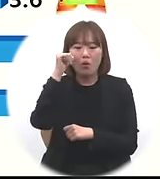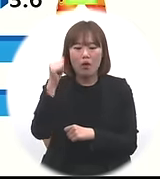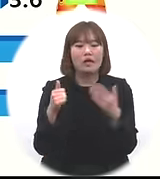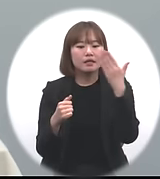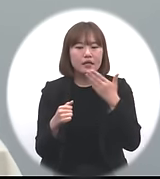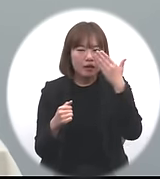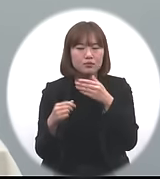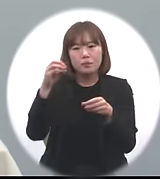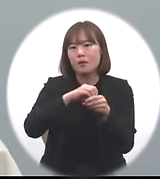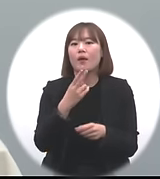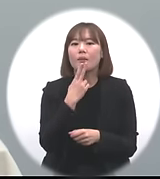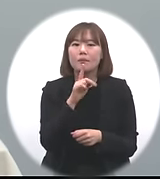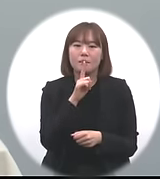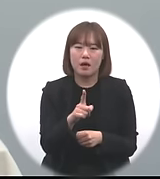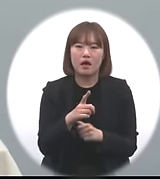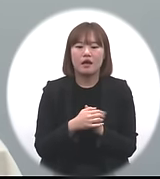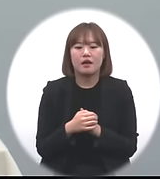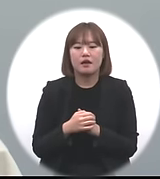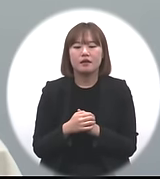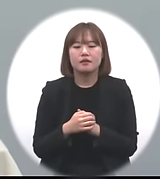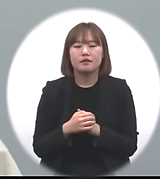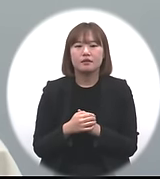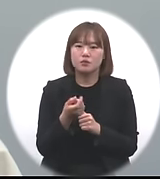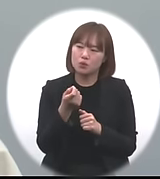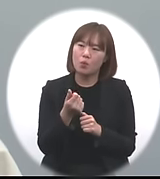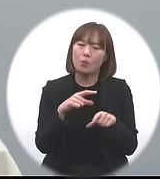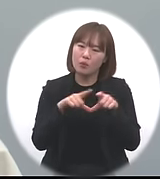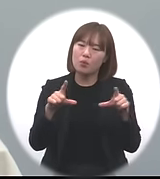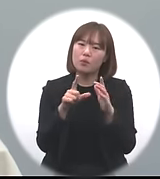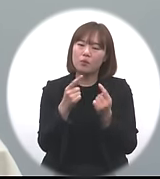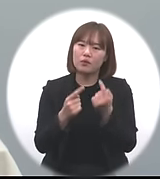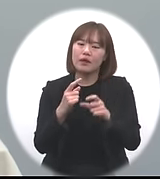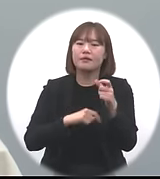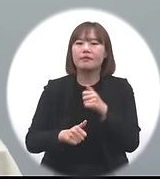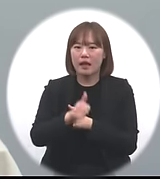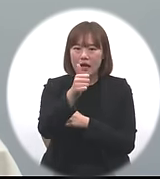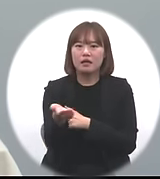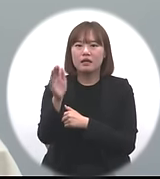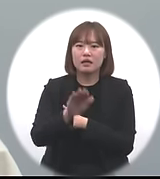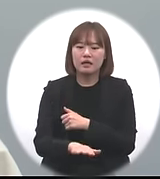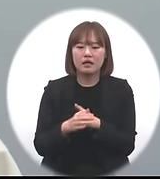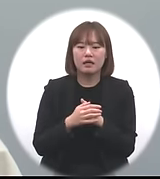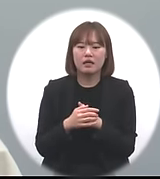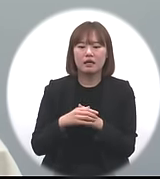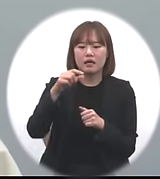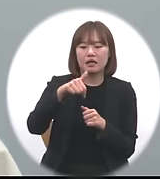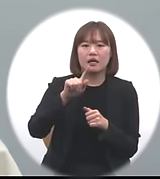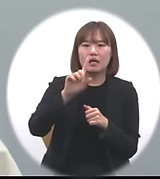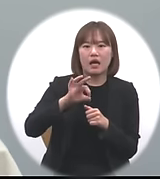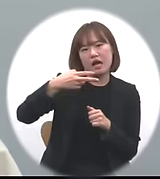뭐가 제로죠? 당분이 안 들었다는 거예요. 그냥 꼭 콜라나 탄산음료보다는 나을 수도 있죠. 그런데